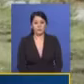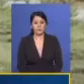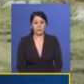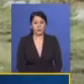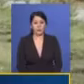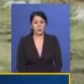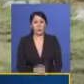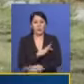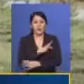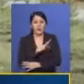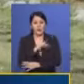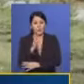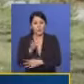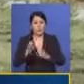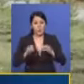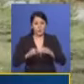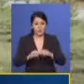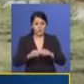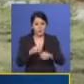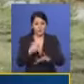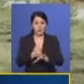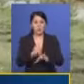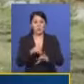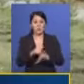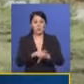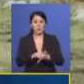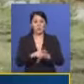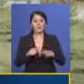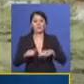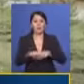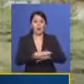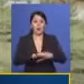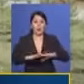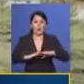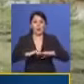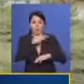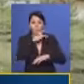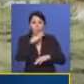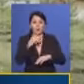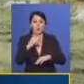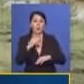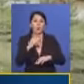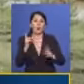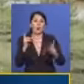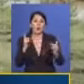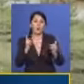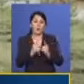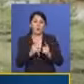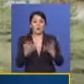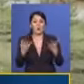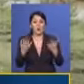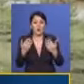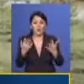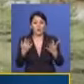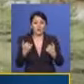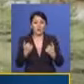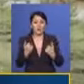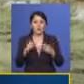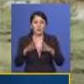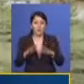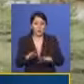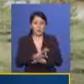Осы жерге отырғызу себеп, ең алдымен халық көп келеді бұл жерге, демалады, орналасқан жері де жақсы, және